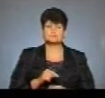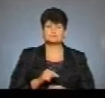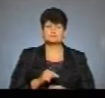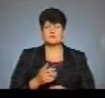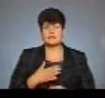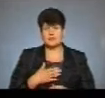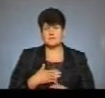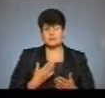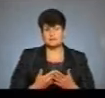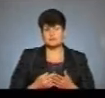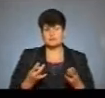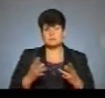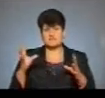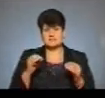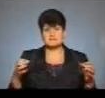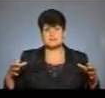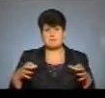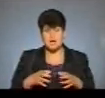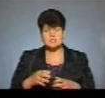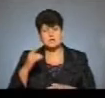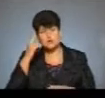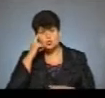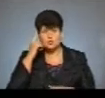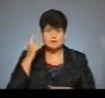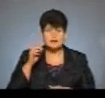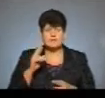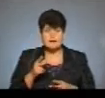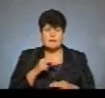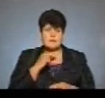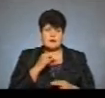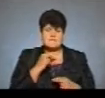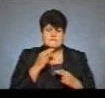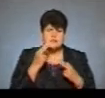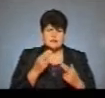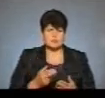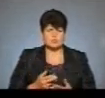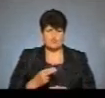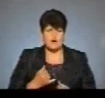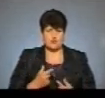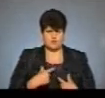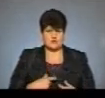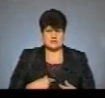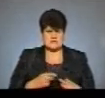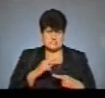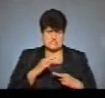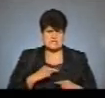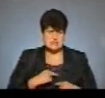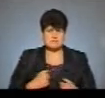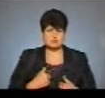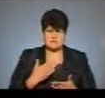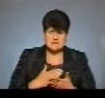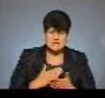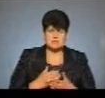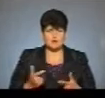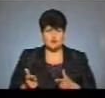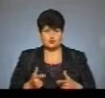нам, мабуть, треба всім разом збиратися і думати, як привертати все-таки увагу до себе, що ми є, ми готові